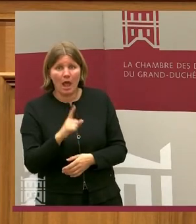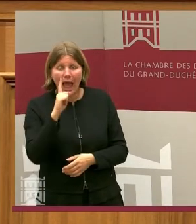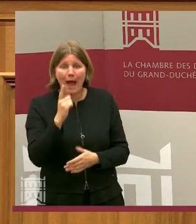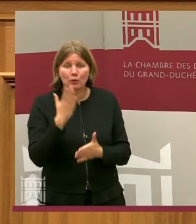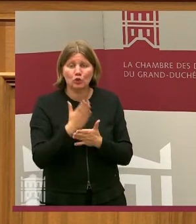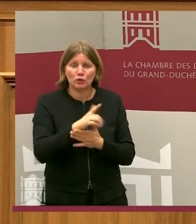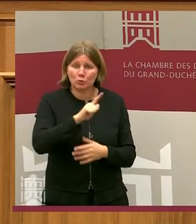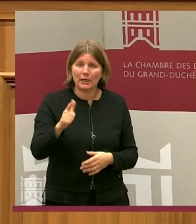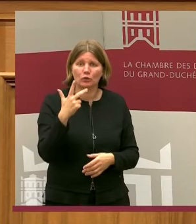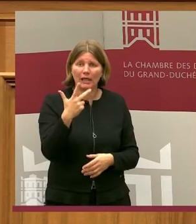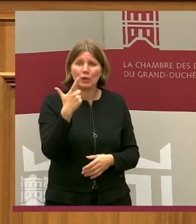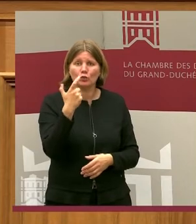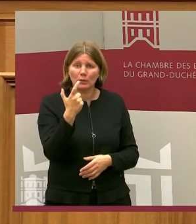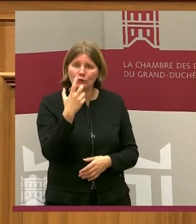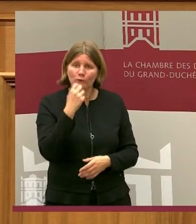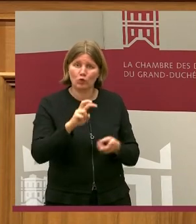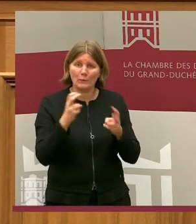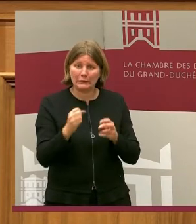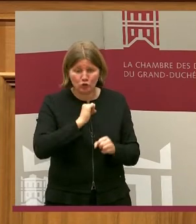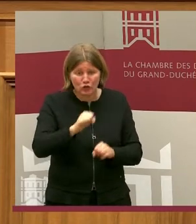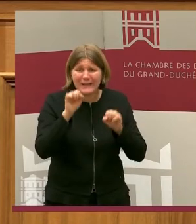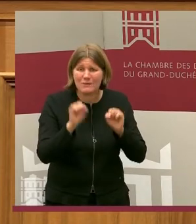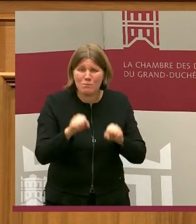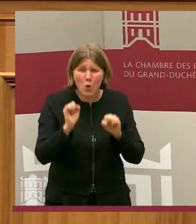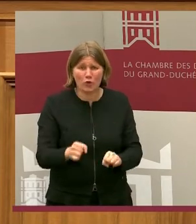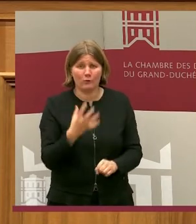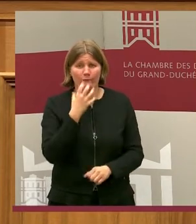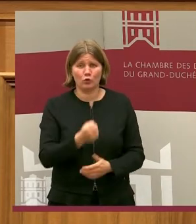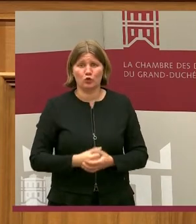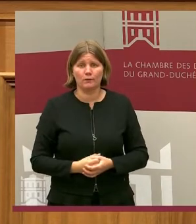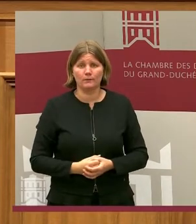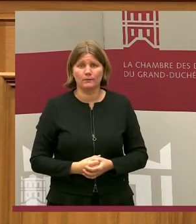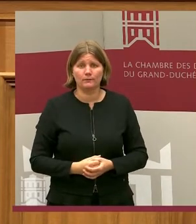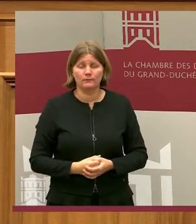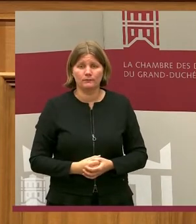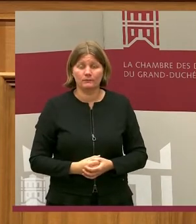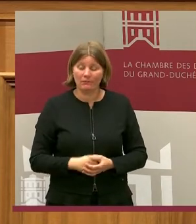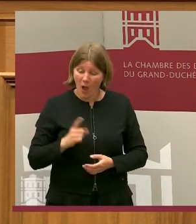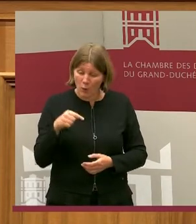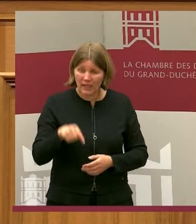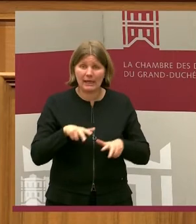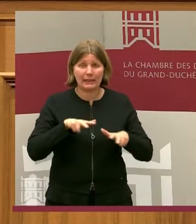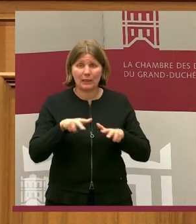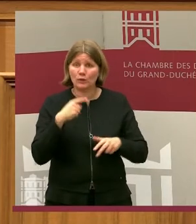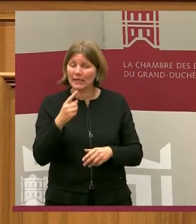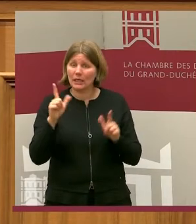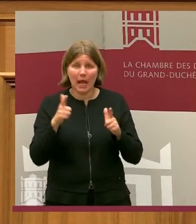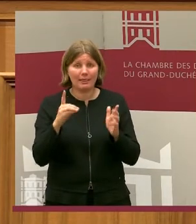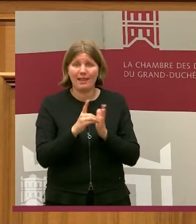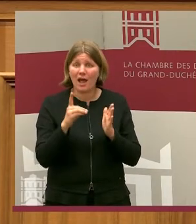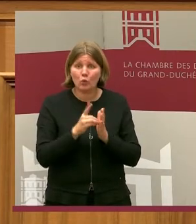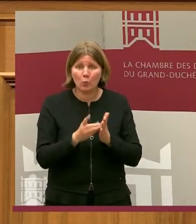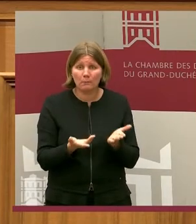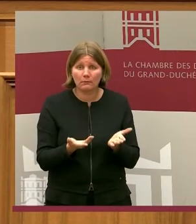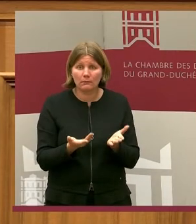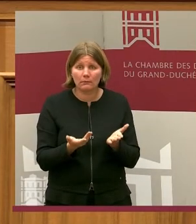Gesetz gesehen. Also sehr wie möglich auf Schiffverfall, weil auch hier sieht die Regierung hier kein Datum mehr. Auch da